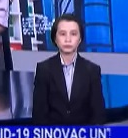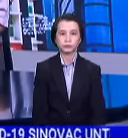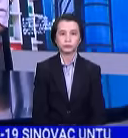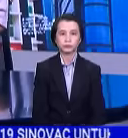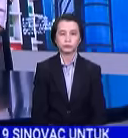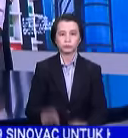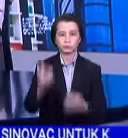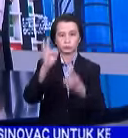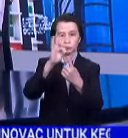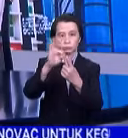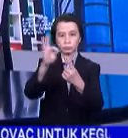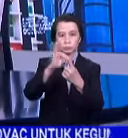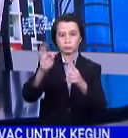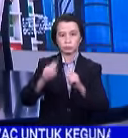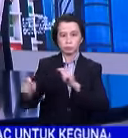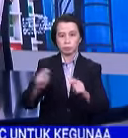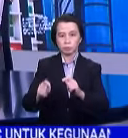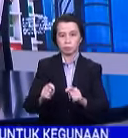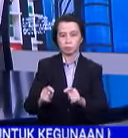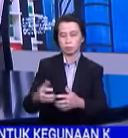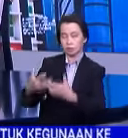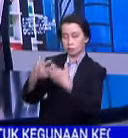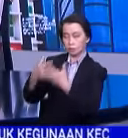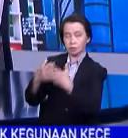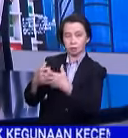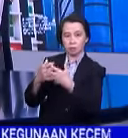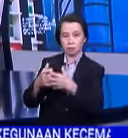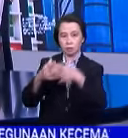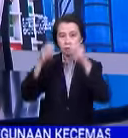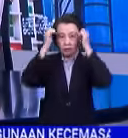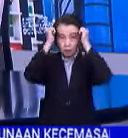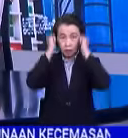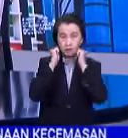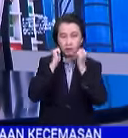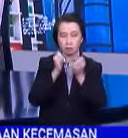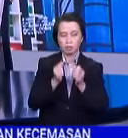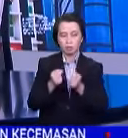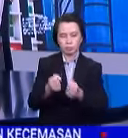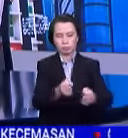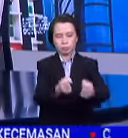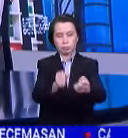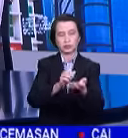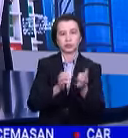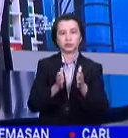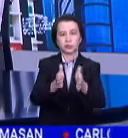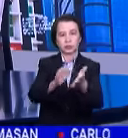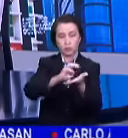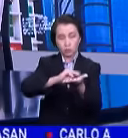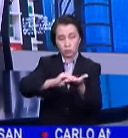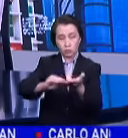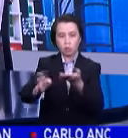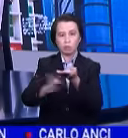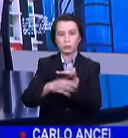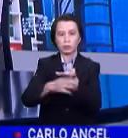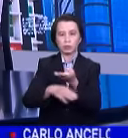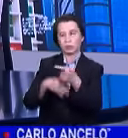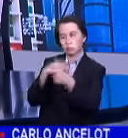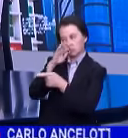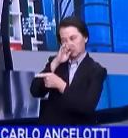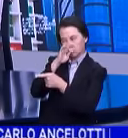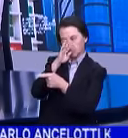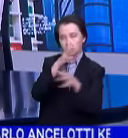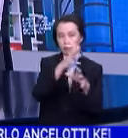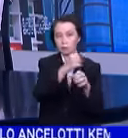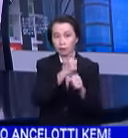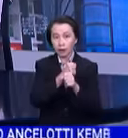Baik, di Pulau Pinang pula, tindakan sebuah kilang topi keledar di Jalan Murni, Sungai Dua dekat Butterworth menipu untuk mendapatkan